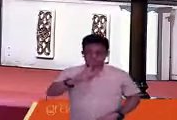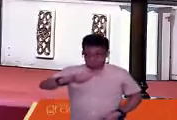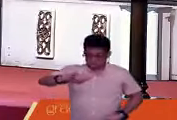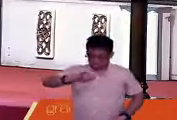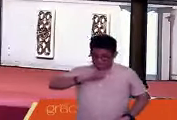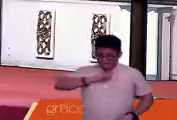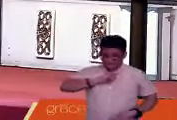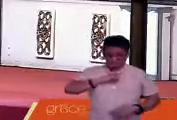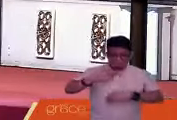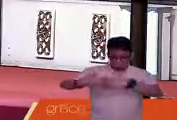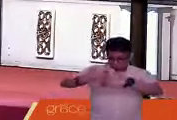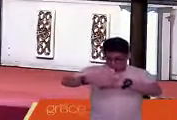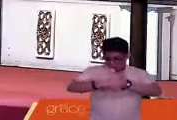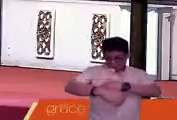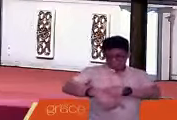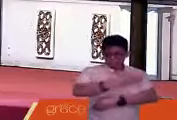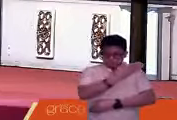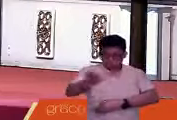Nakasabot mo?